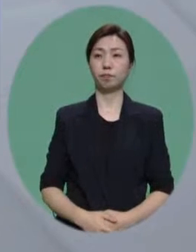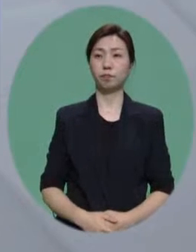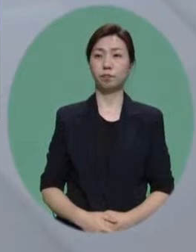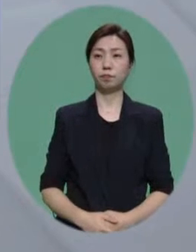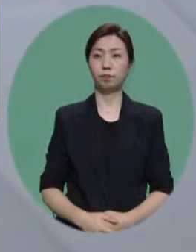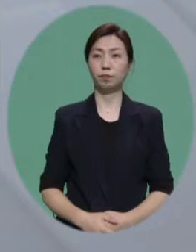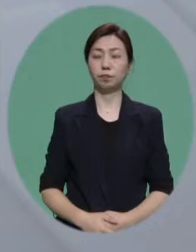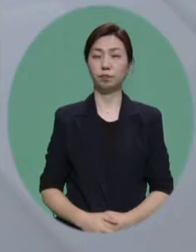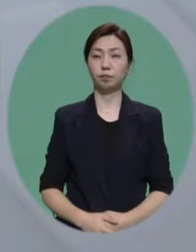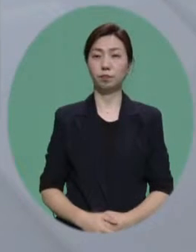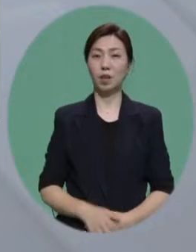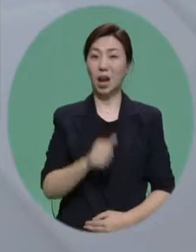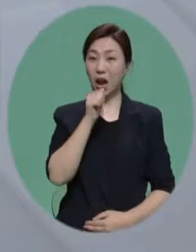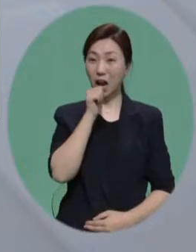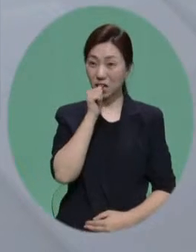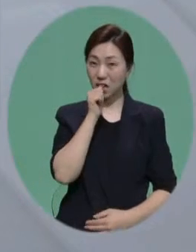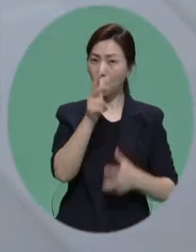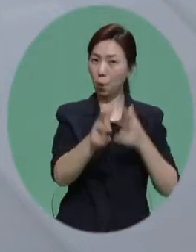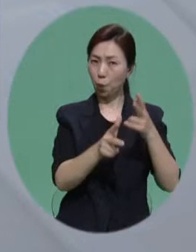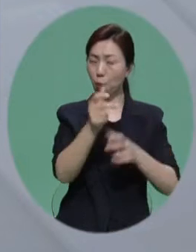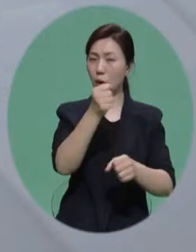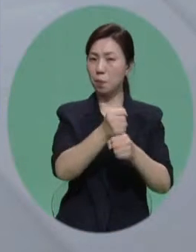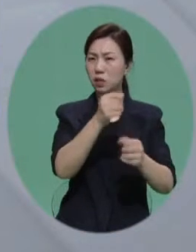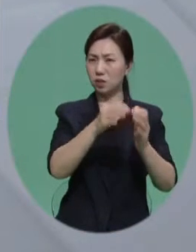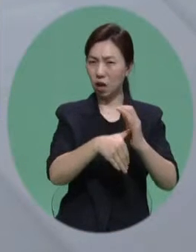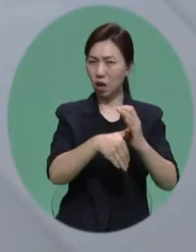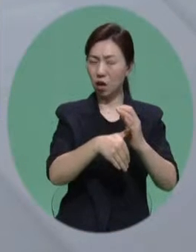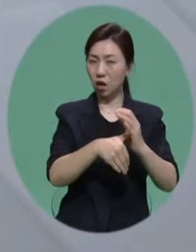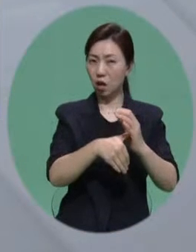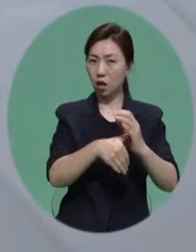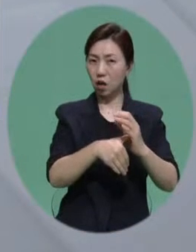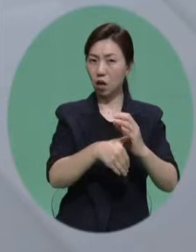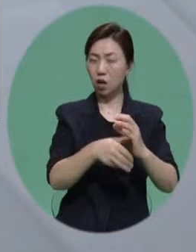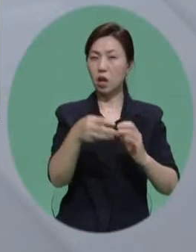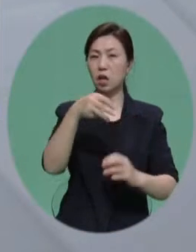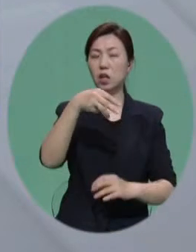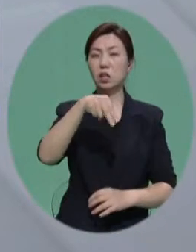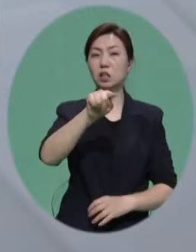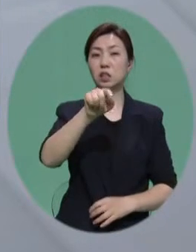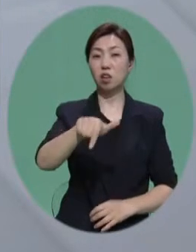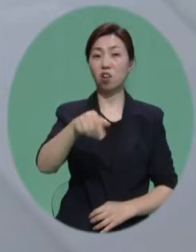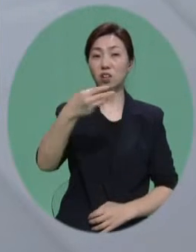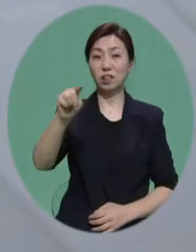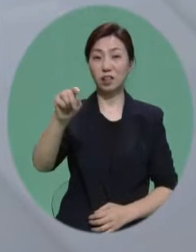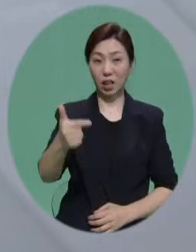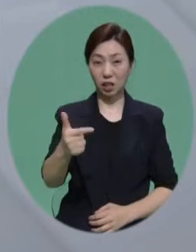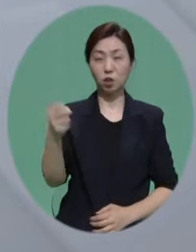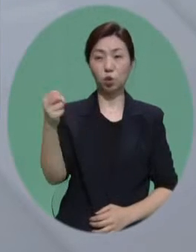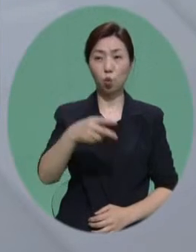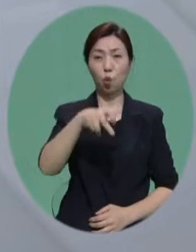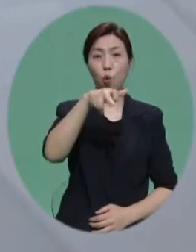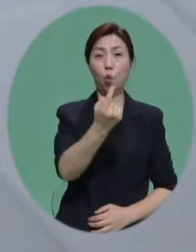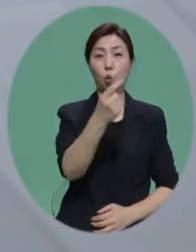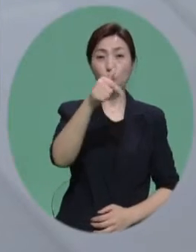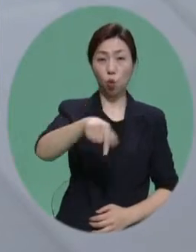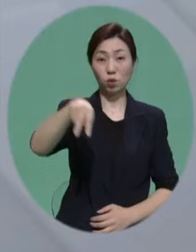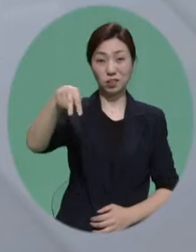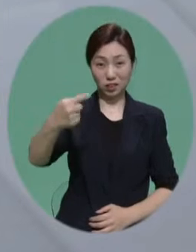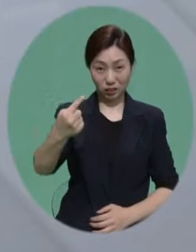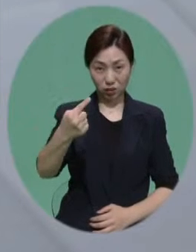어 주로 소 탄 일하는가 이런 콕스 같은 것들이 들어가기 때문에 많이 생산이 되는 걸로 알고